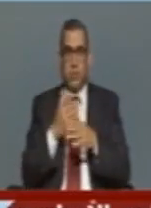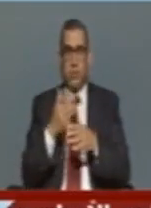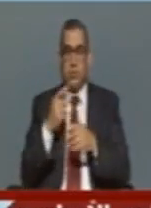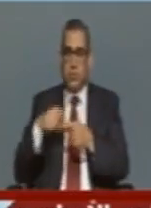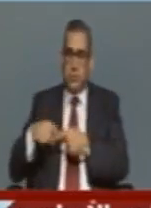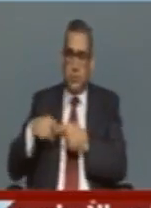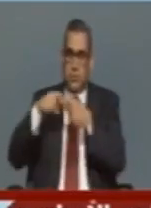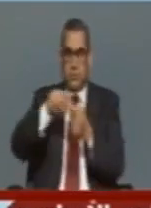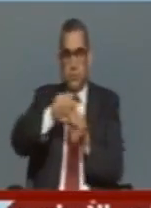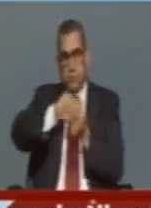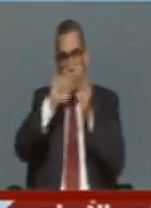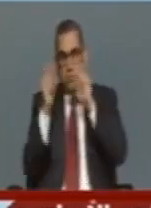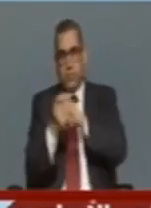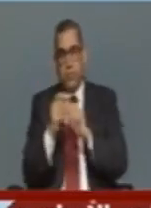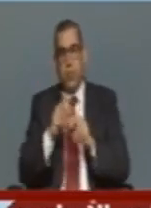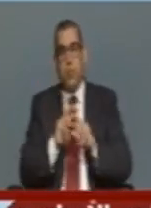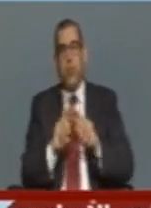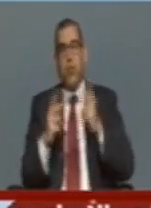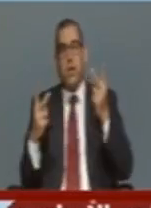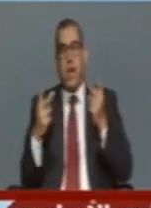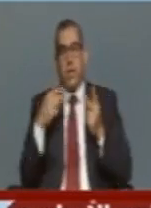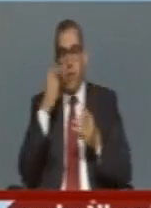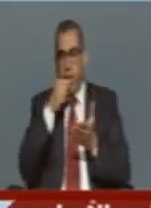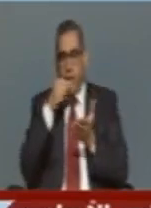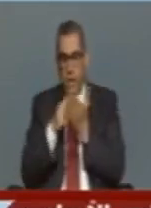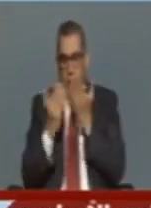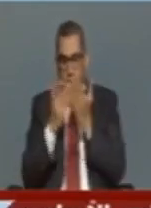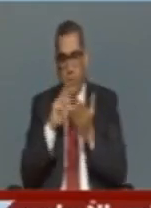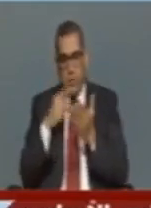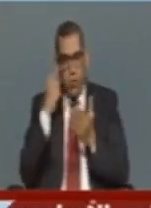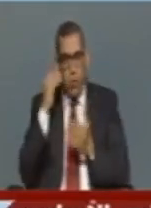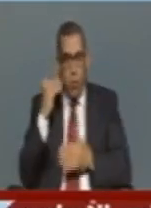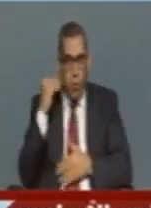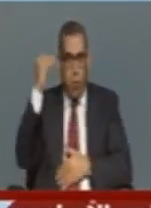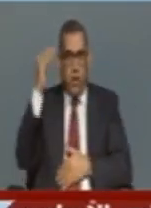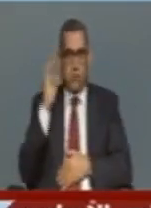المفهوم مختلف، ليس أمية أبجدية ولكنه وعي وتمكين. شكرا فخامة الرئيس.